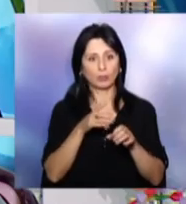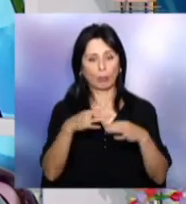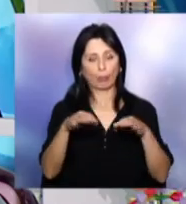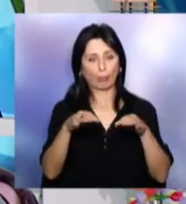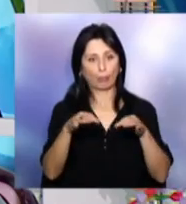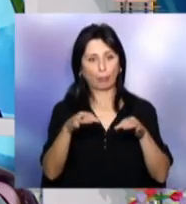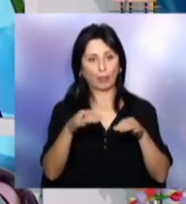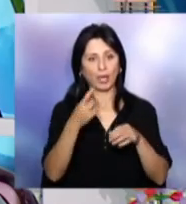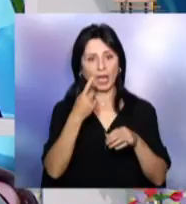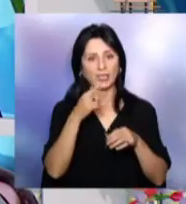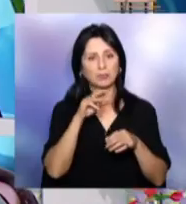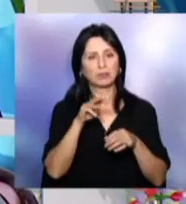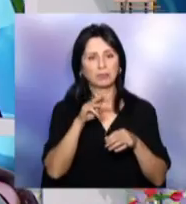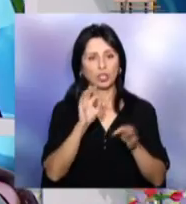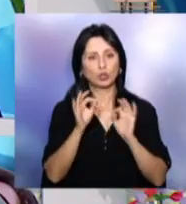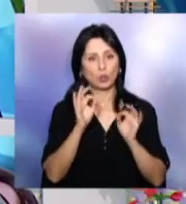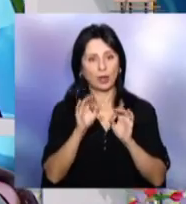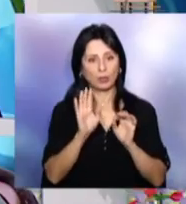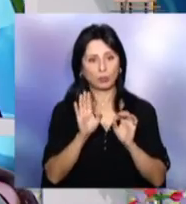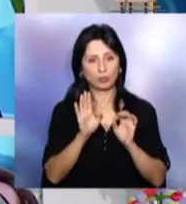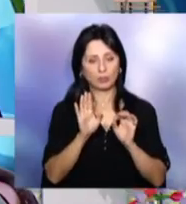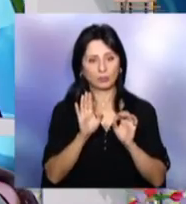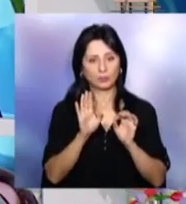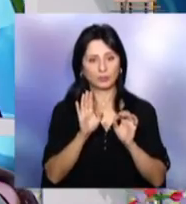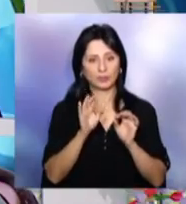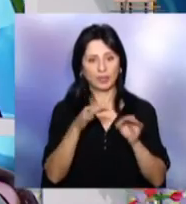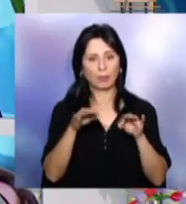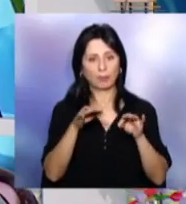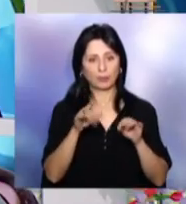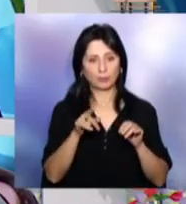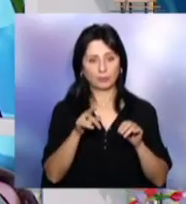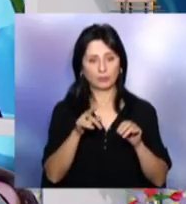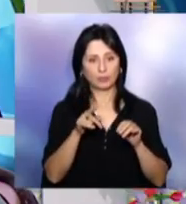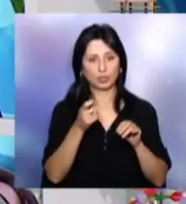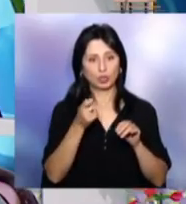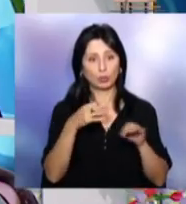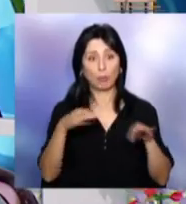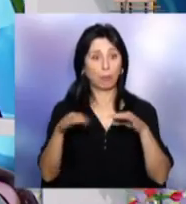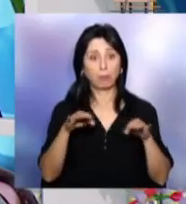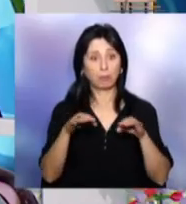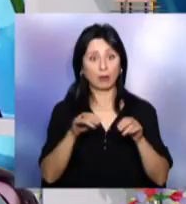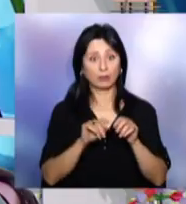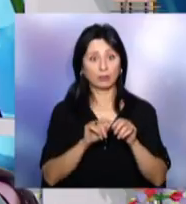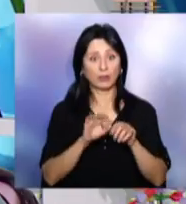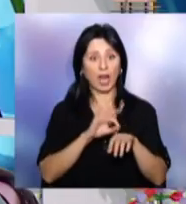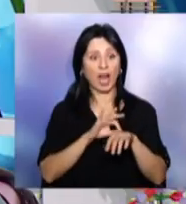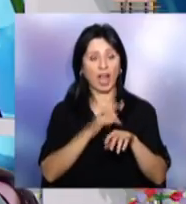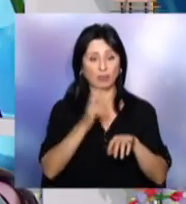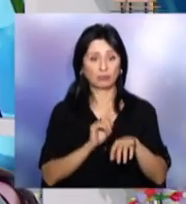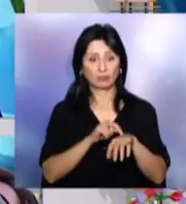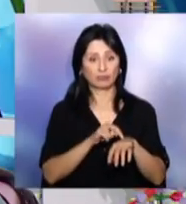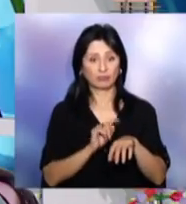ფართე, 1 მმ ნორმალურია ფართე რო იყოს, მაგრამ ცოტა ფართე, ანუ რო არ მოხდეს კანის დაზიანება,